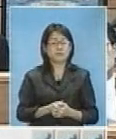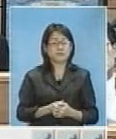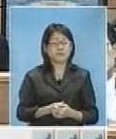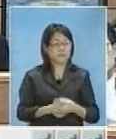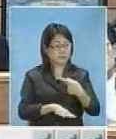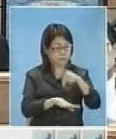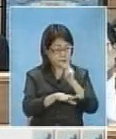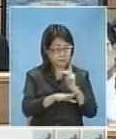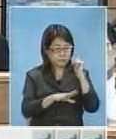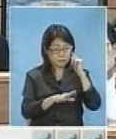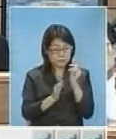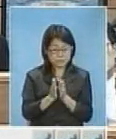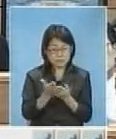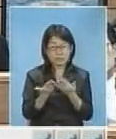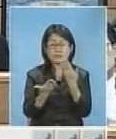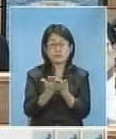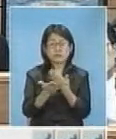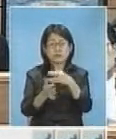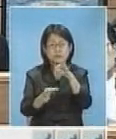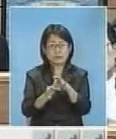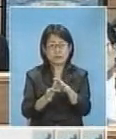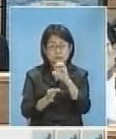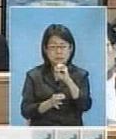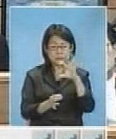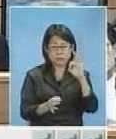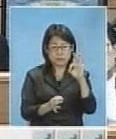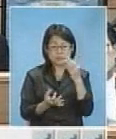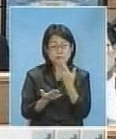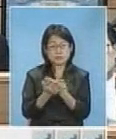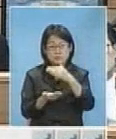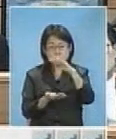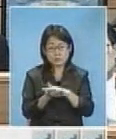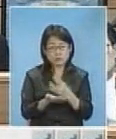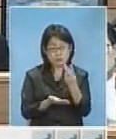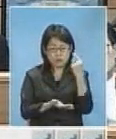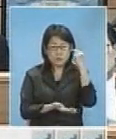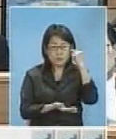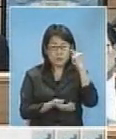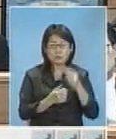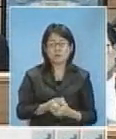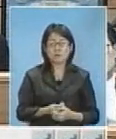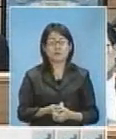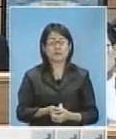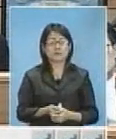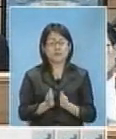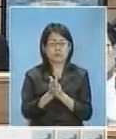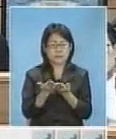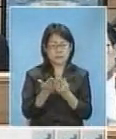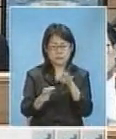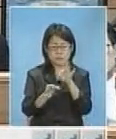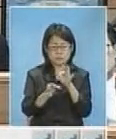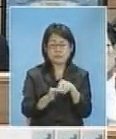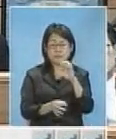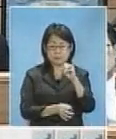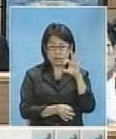เม็ดเงินฝากโดยรวมแล้วมีเงินฝากอยู่กี่บาท59ล้านบัญชีครับ